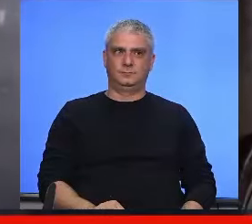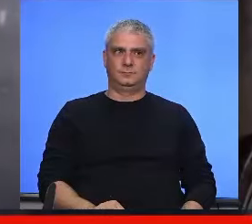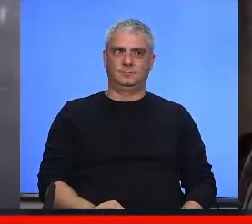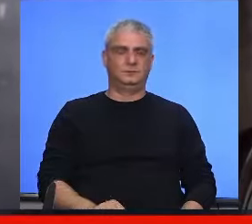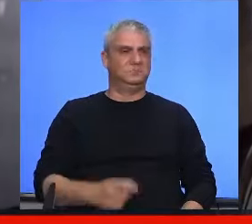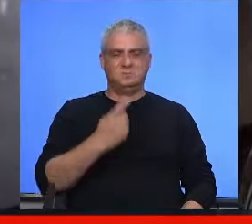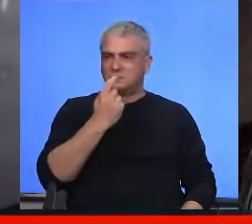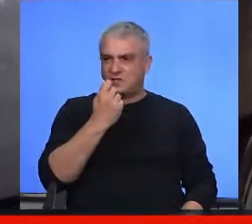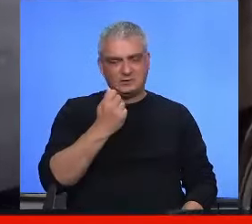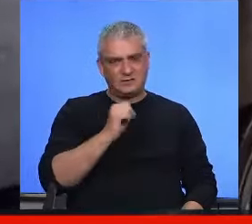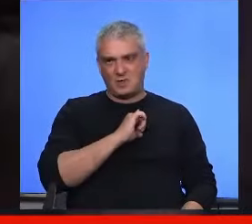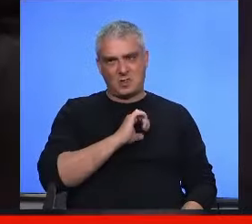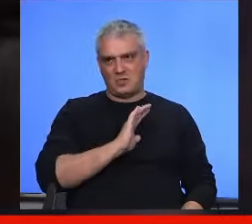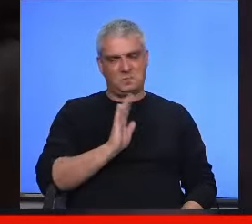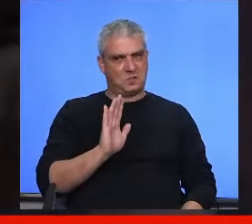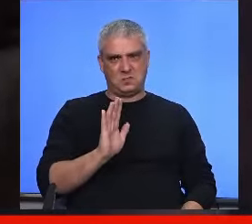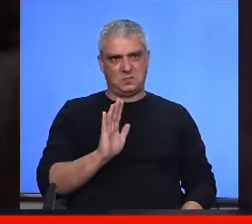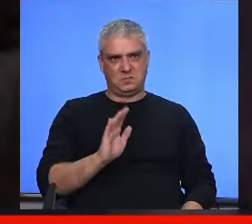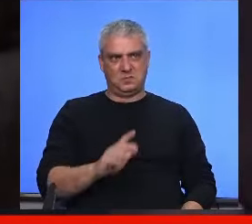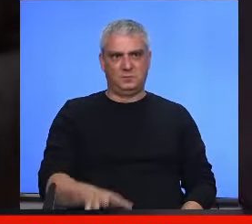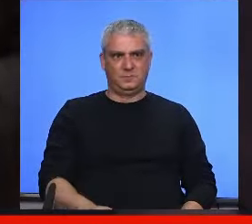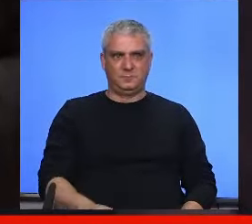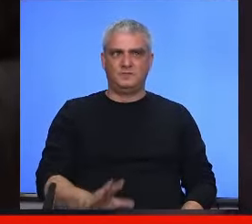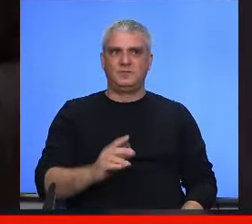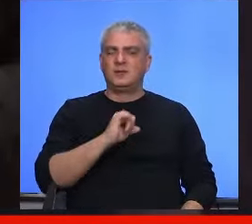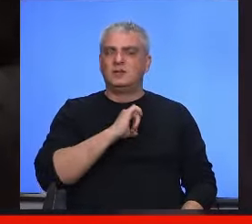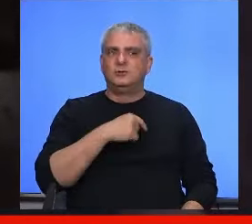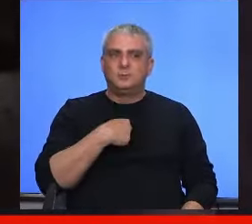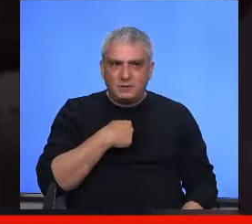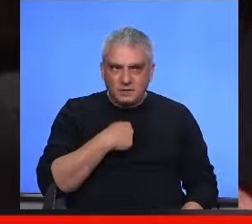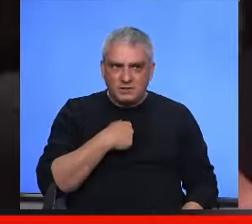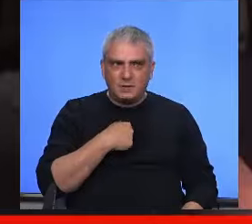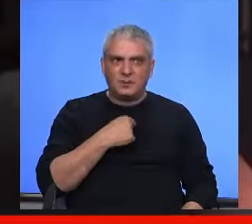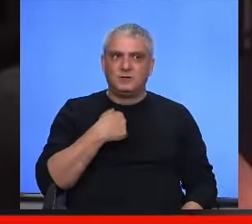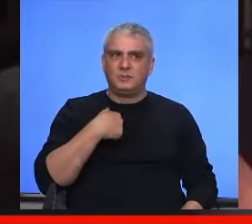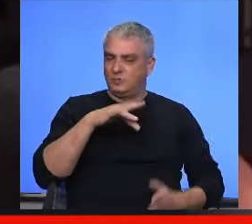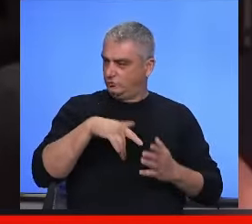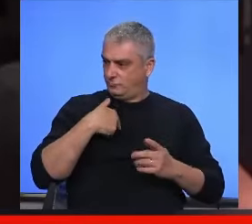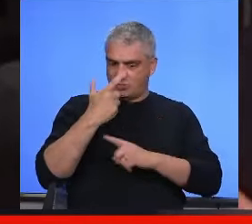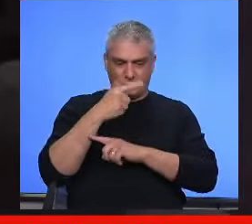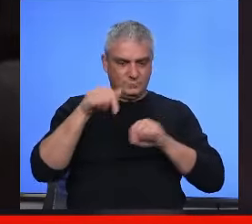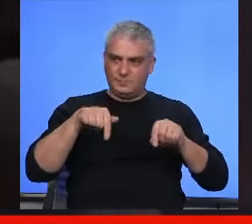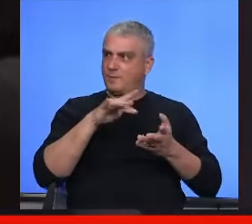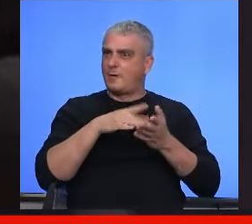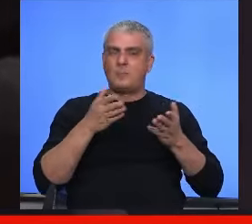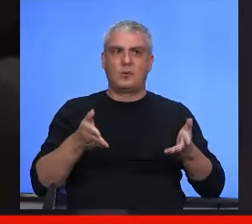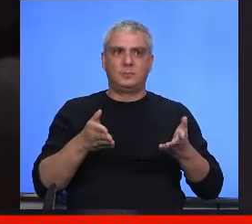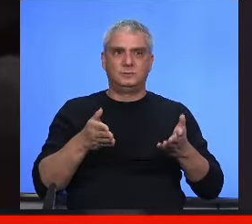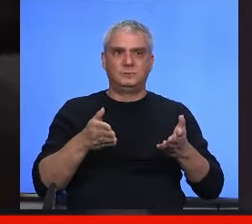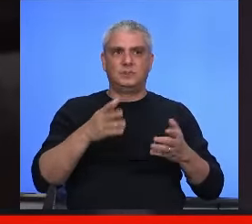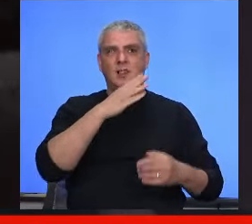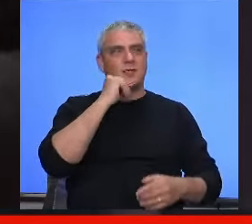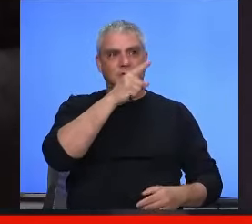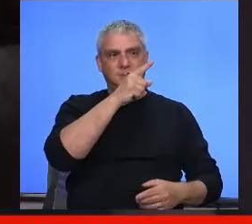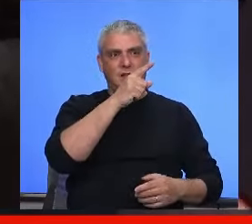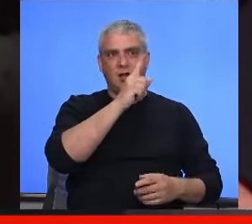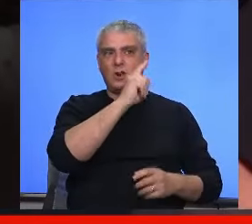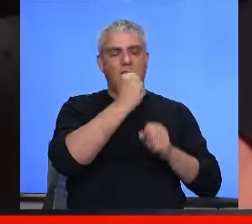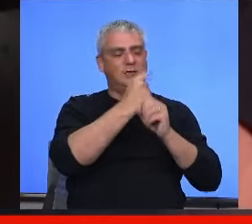הכסף בכלל לא מעניין. מה שמעניין זה שבמקום הזה שאנחנו מצלמים עכשיו, אדון נסראללה